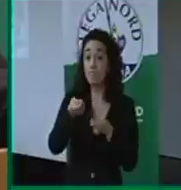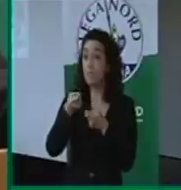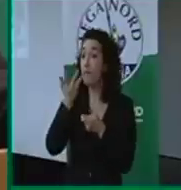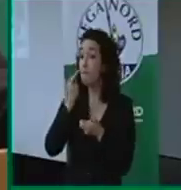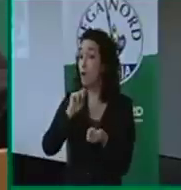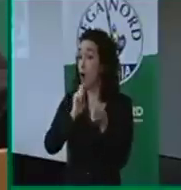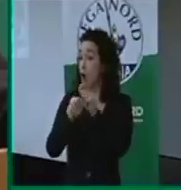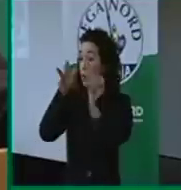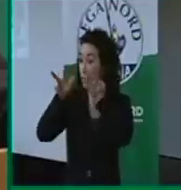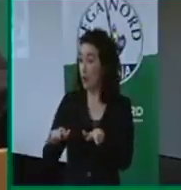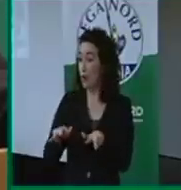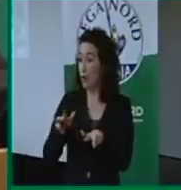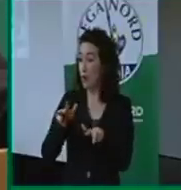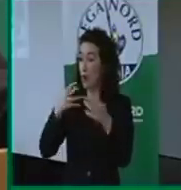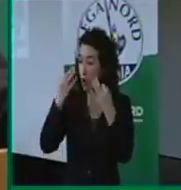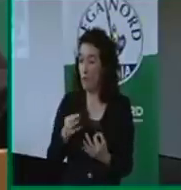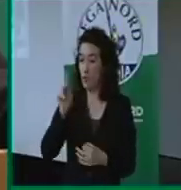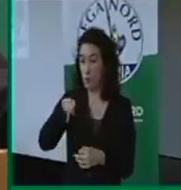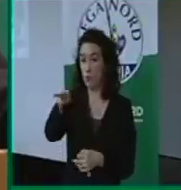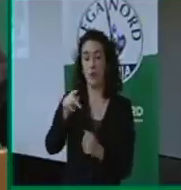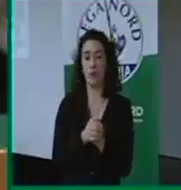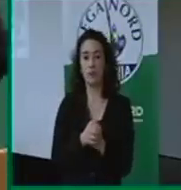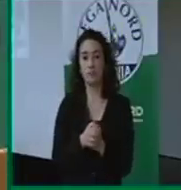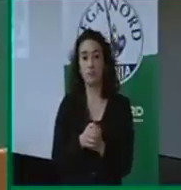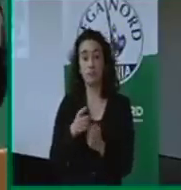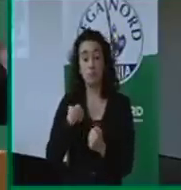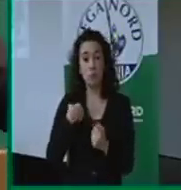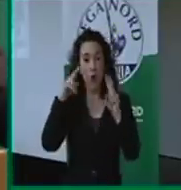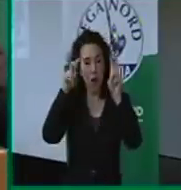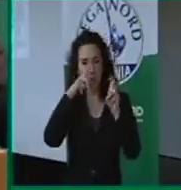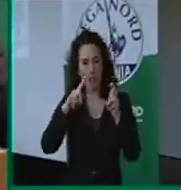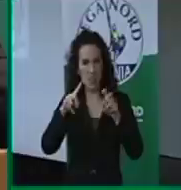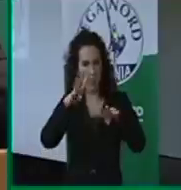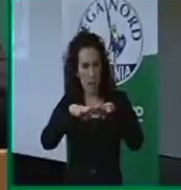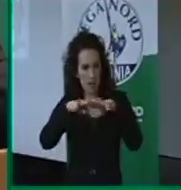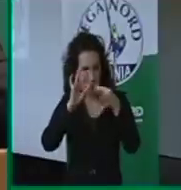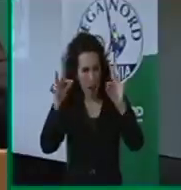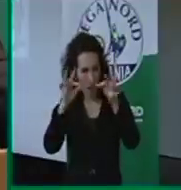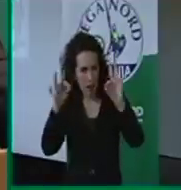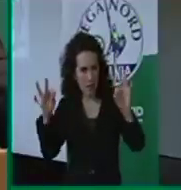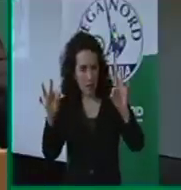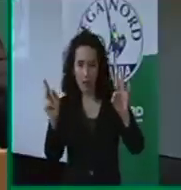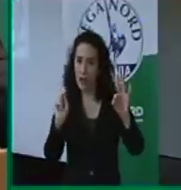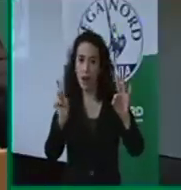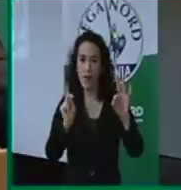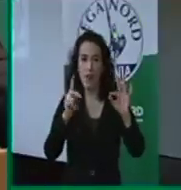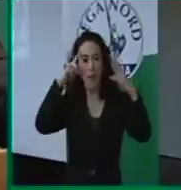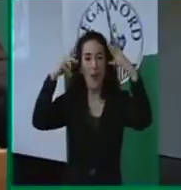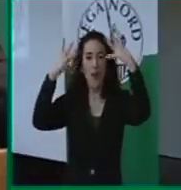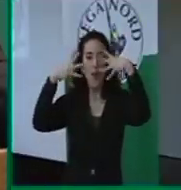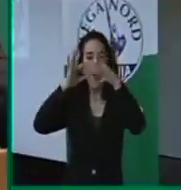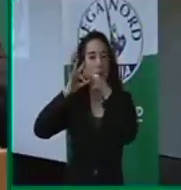realtà Non stiamo parlando di formule matematiche di cose astruse stiamo parlando di logica di buon senso solo